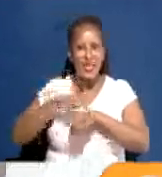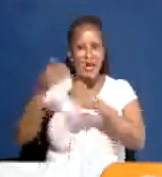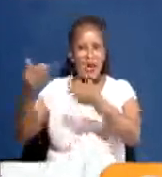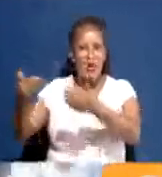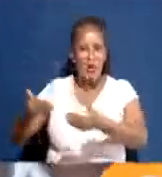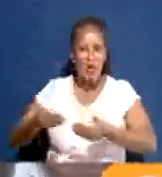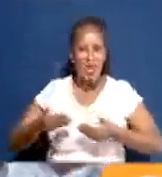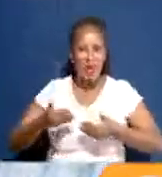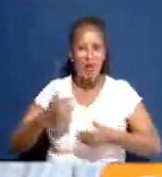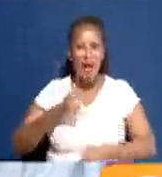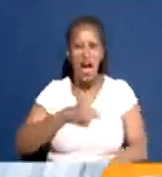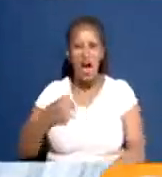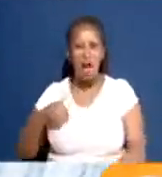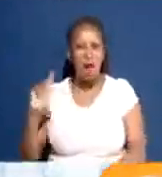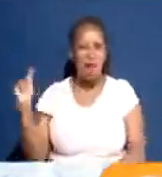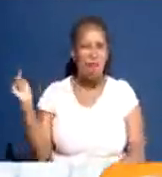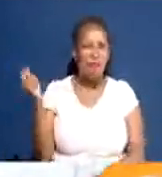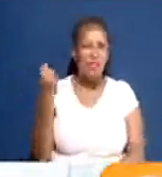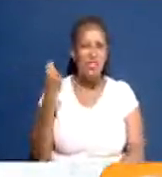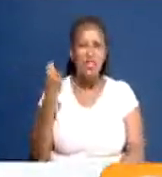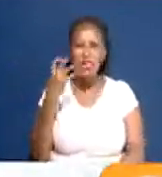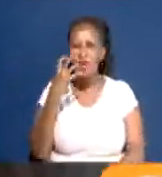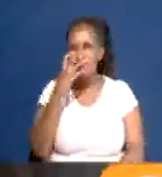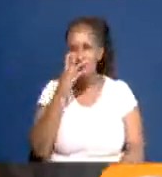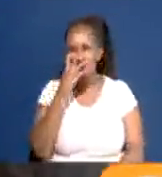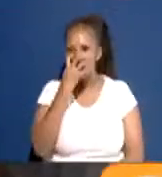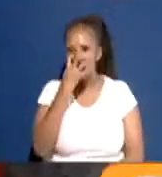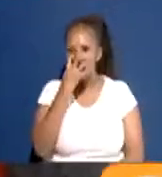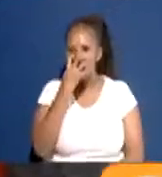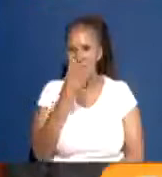Tumukaribishe Rais wa Kenya, President William Ruto.